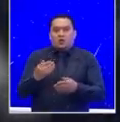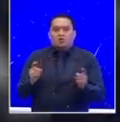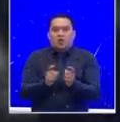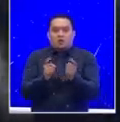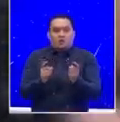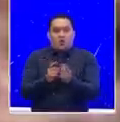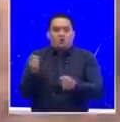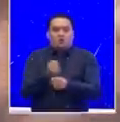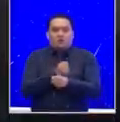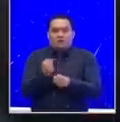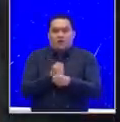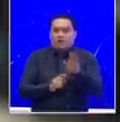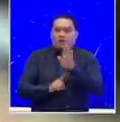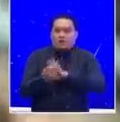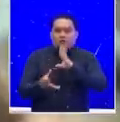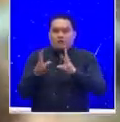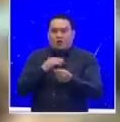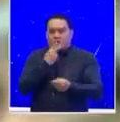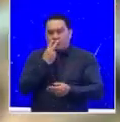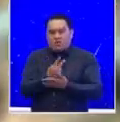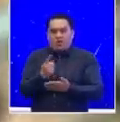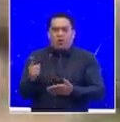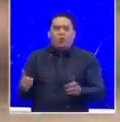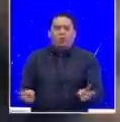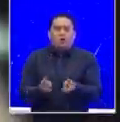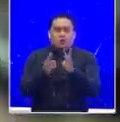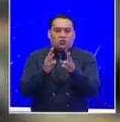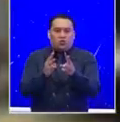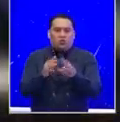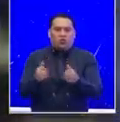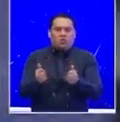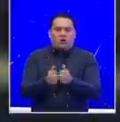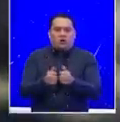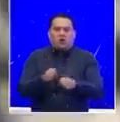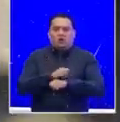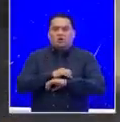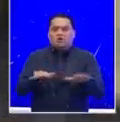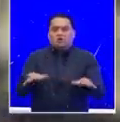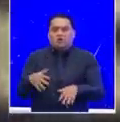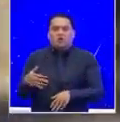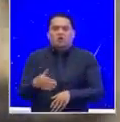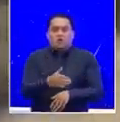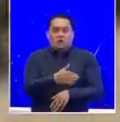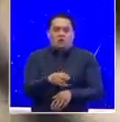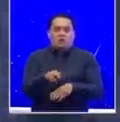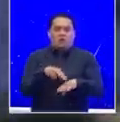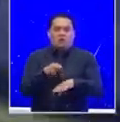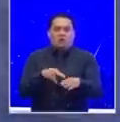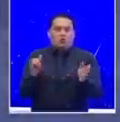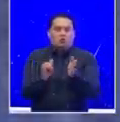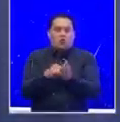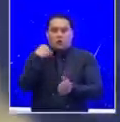ними завязывается потасовка. На втором видео горящий мотоцикл. Вокруг разбросана рыба. Сотрудниками полиции